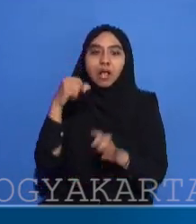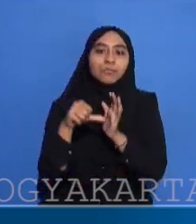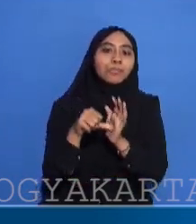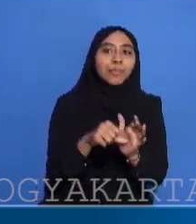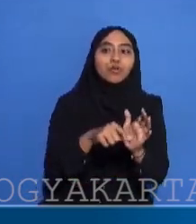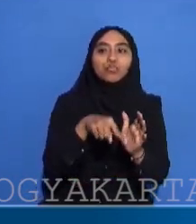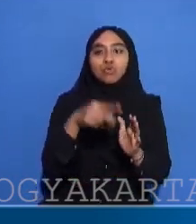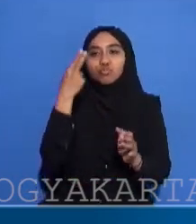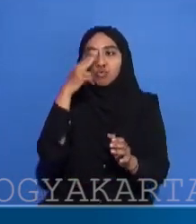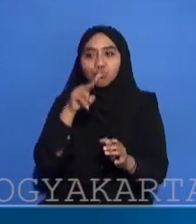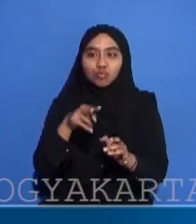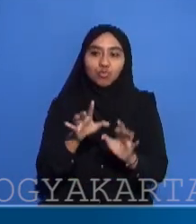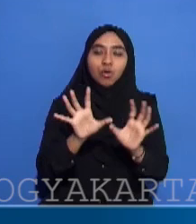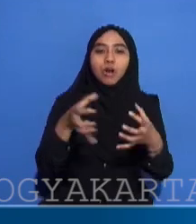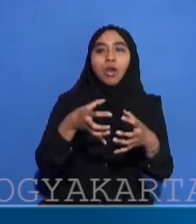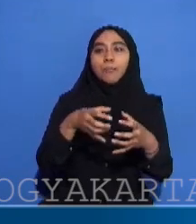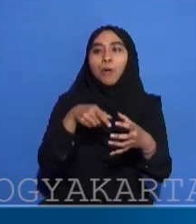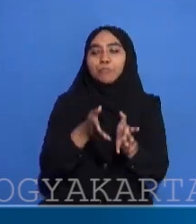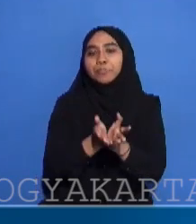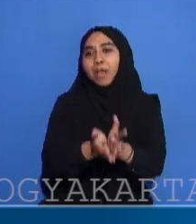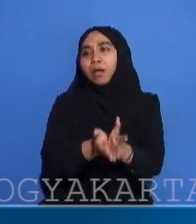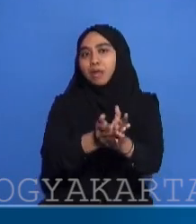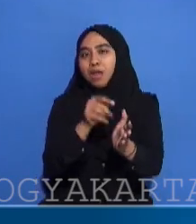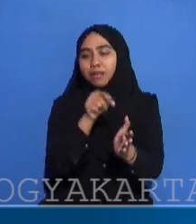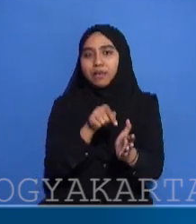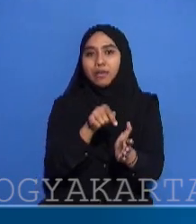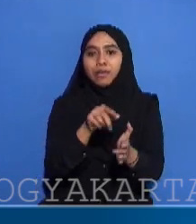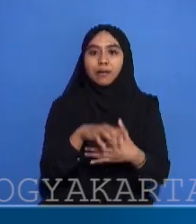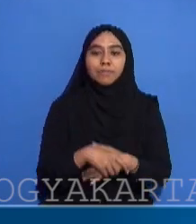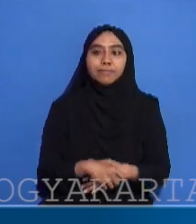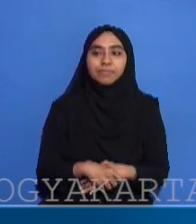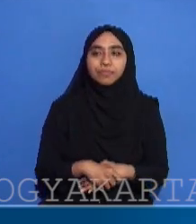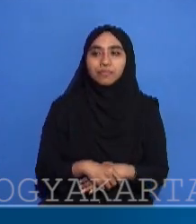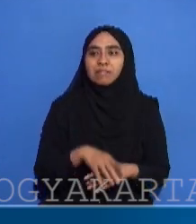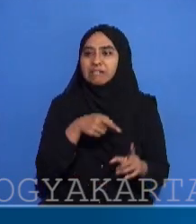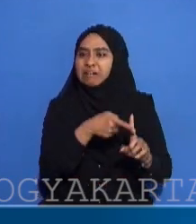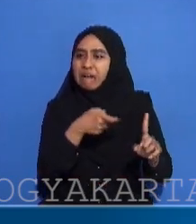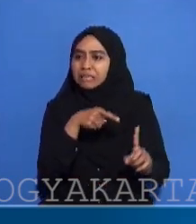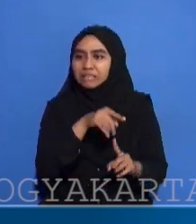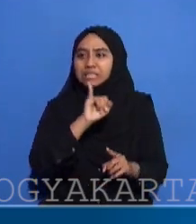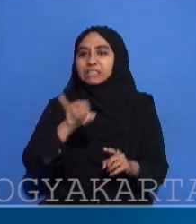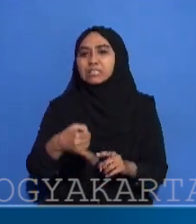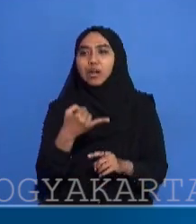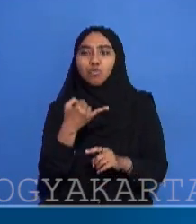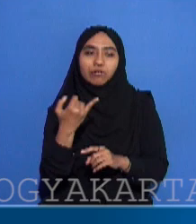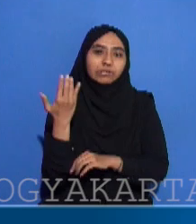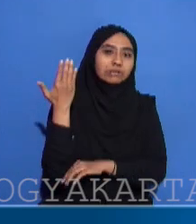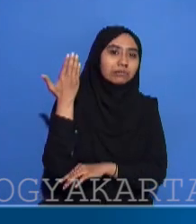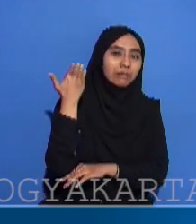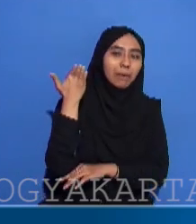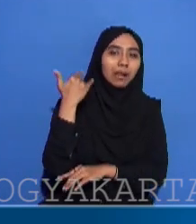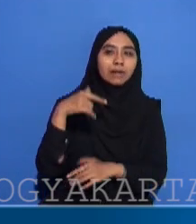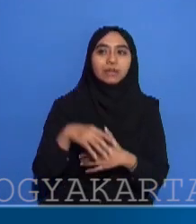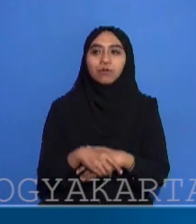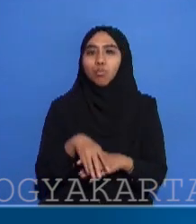kelompok nelayan Pantai Congot, yakni KUB Bogowonto sejak bulan Januari lalu. Salah seorang nelayan Pantai Congot,